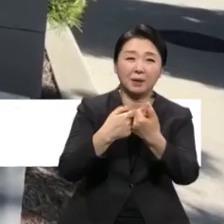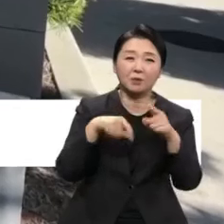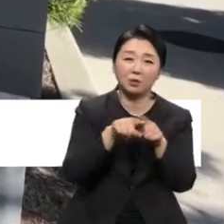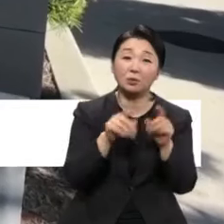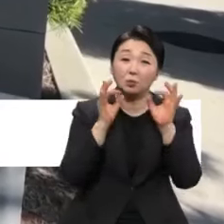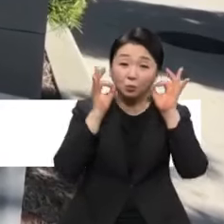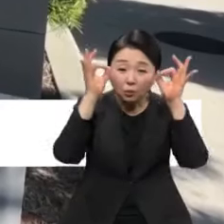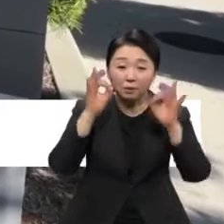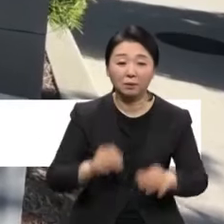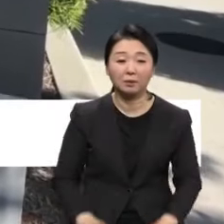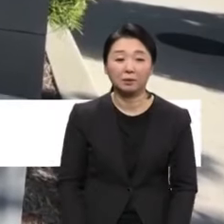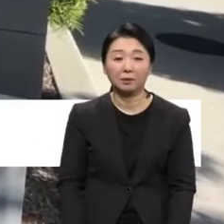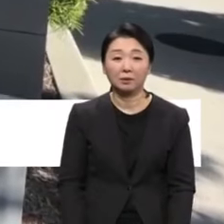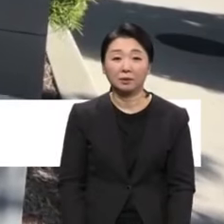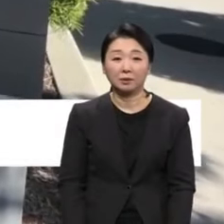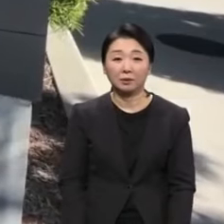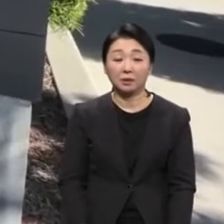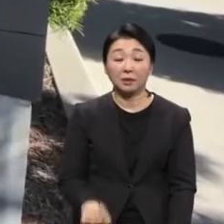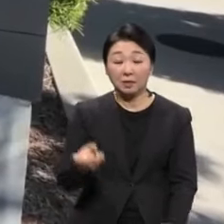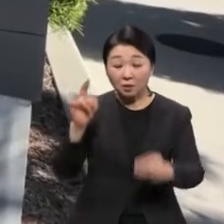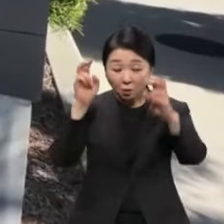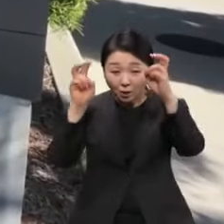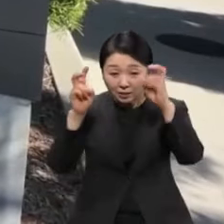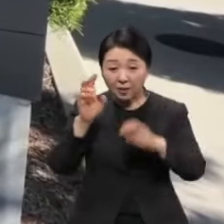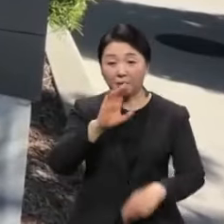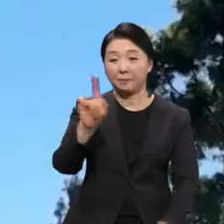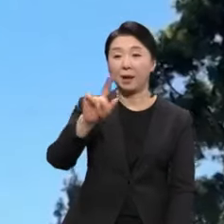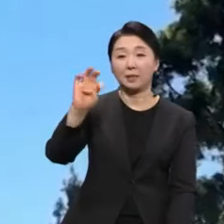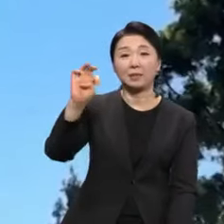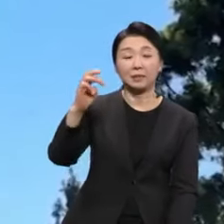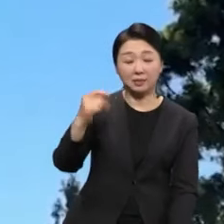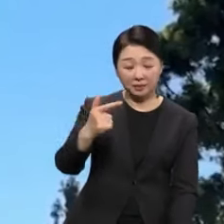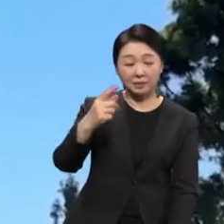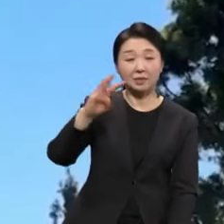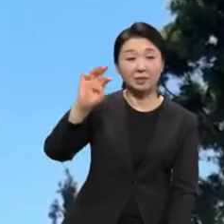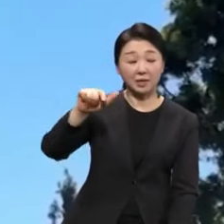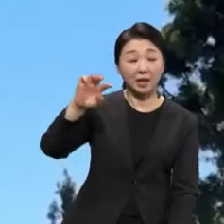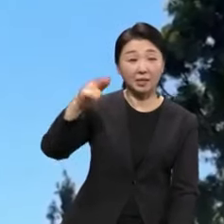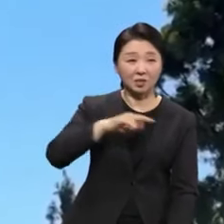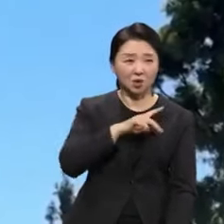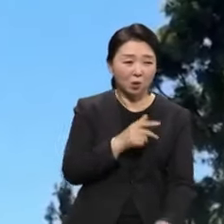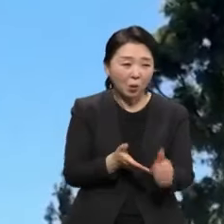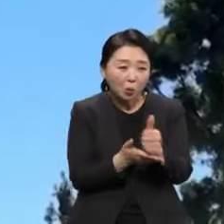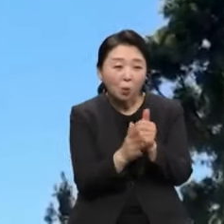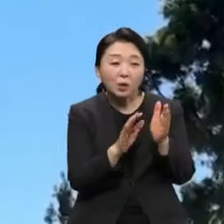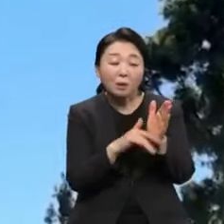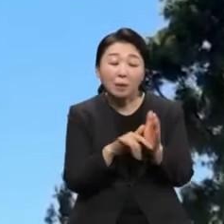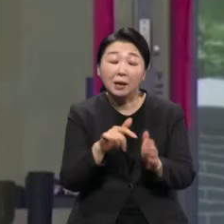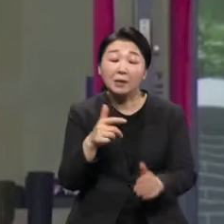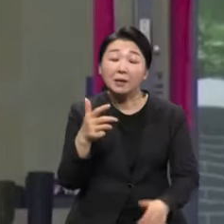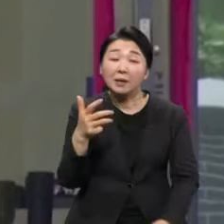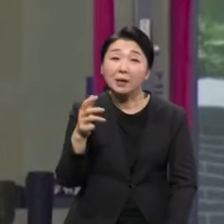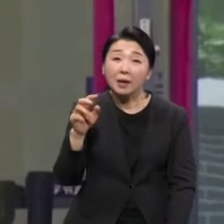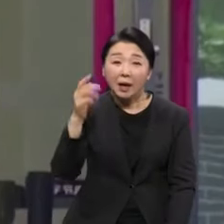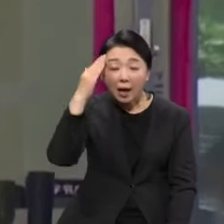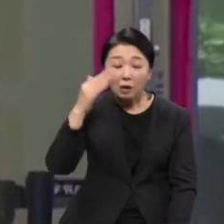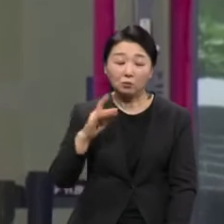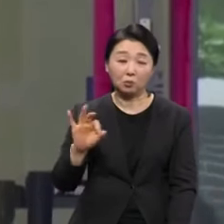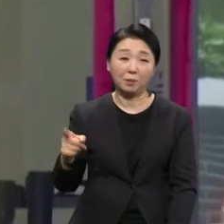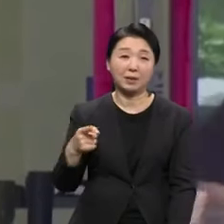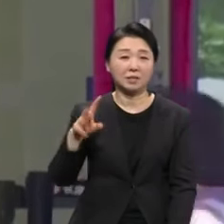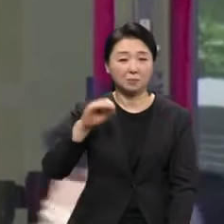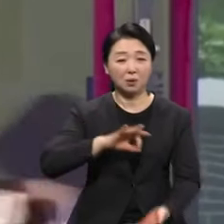쏟았습니다. 지난해 틱톡의 모기업 바이트댄스는 의회 로비에만 870만 달러, 우리 돈 110억 원을 쓴